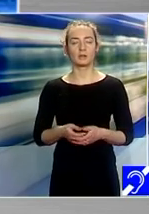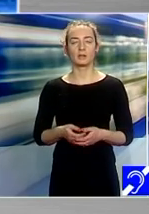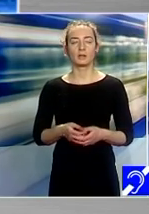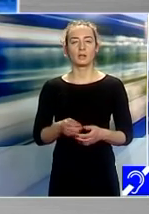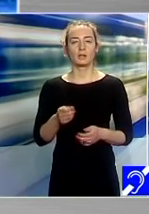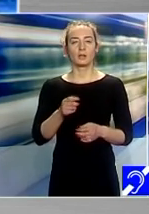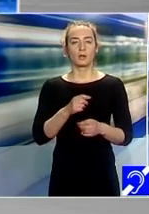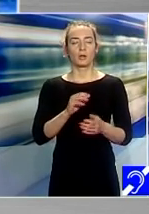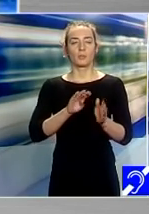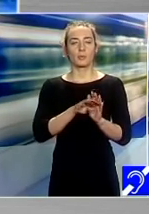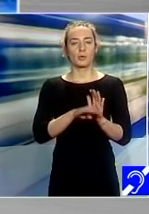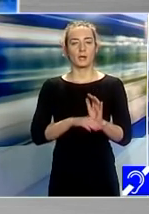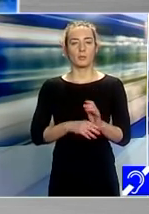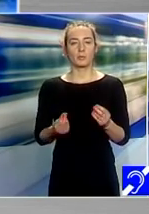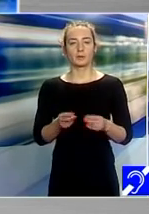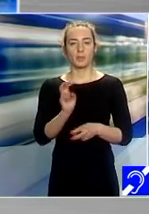în acest program, a